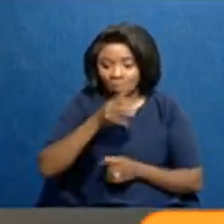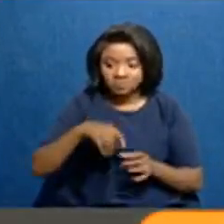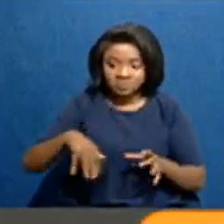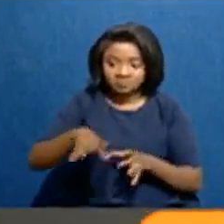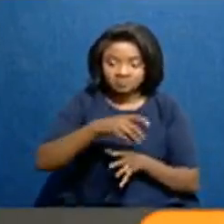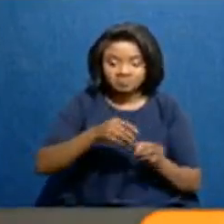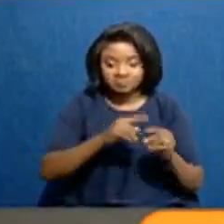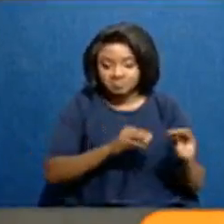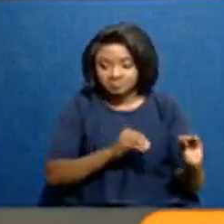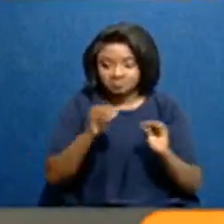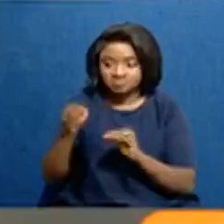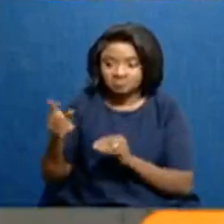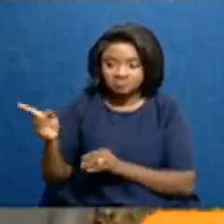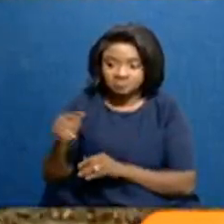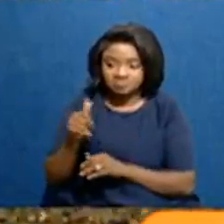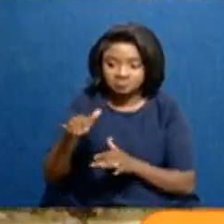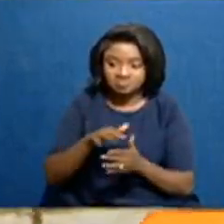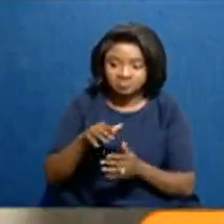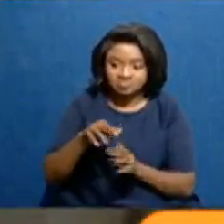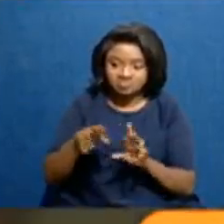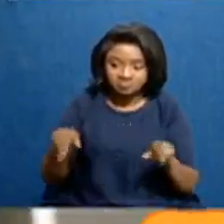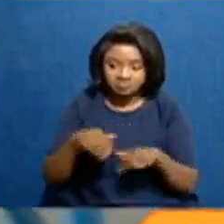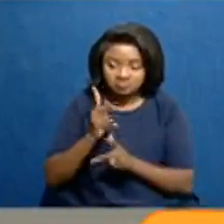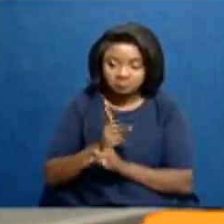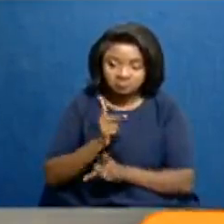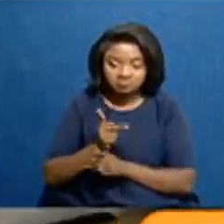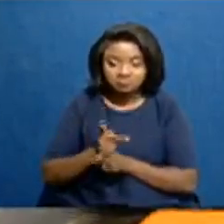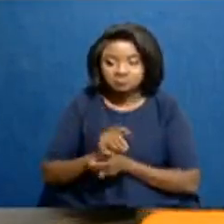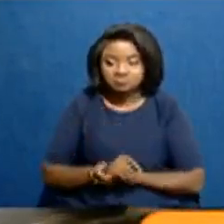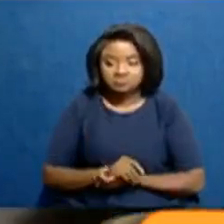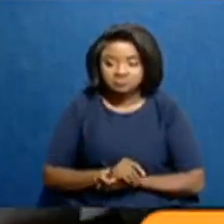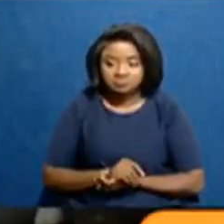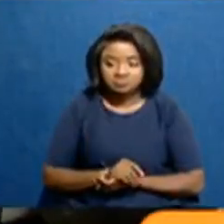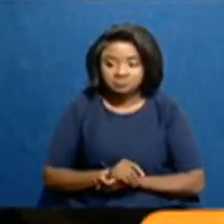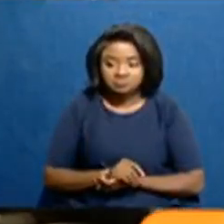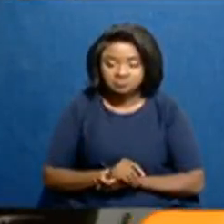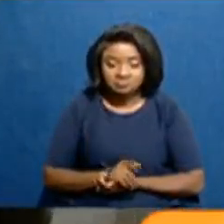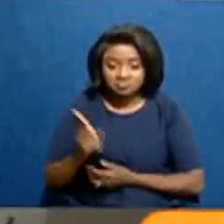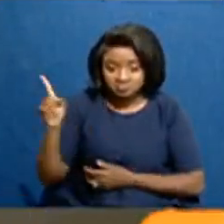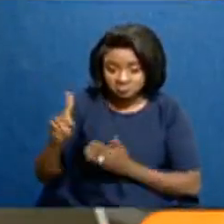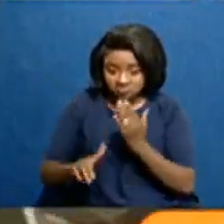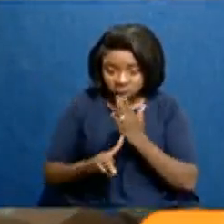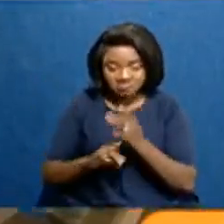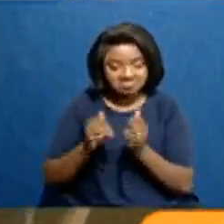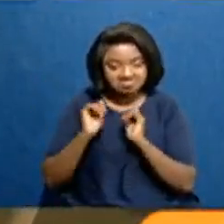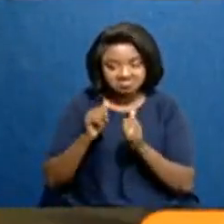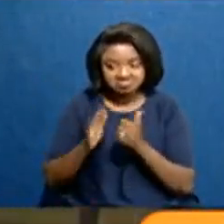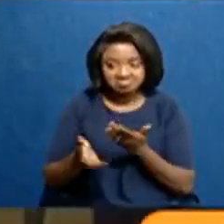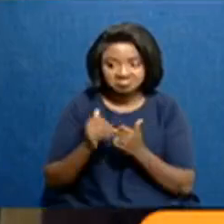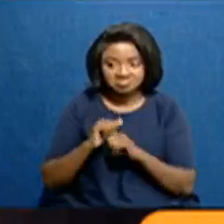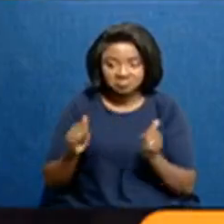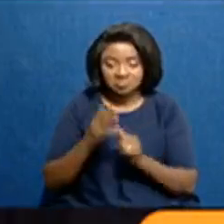mbegu husafirishwa hadi chumba cha kuchipua. Ukuzaji wa miche kwa njia hii una manufaa kadhaa,